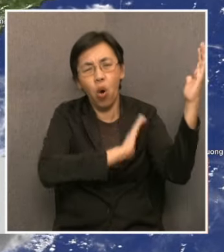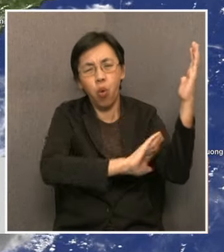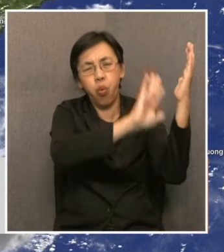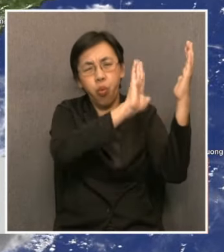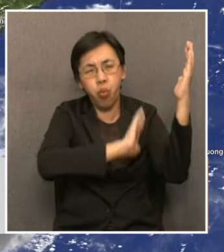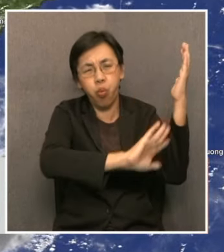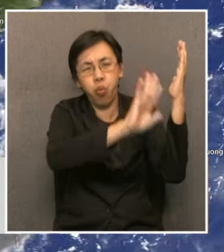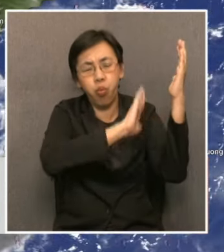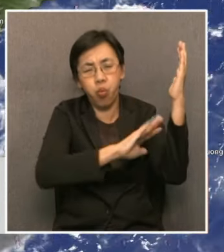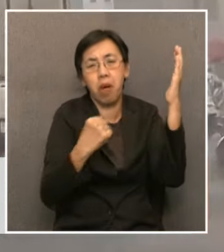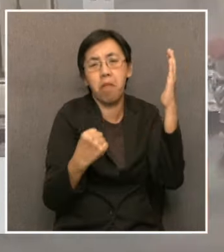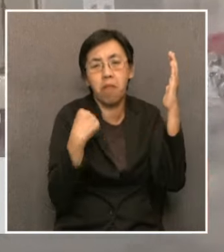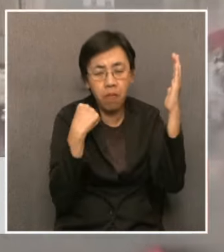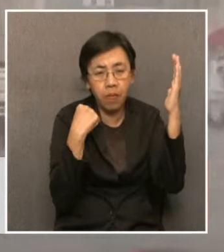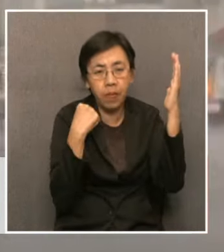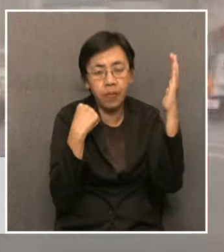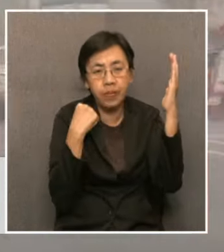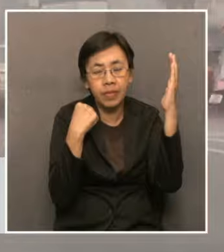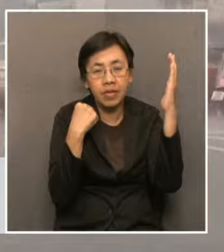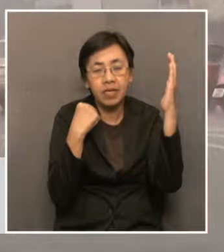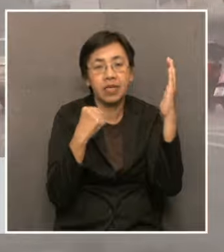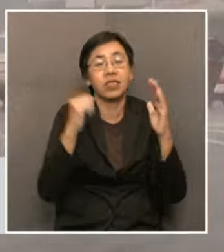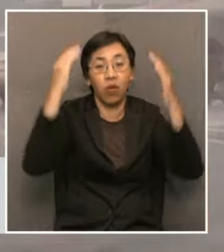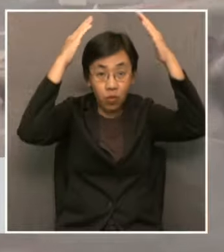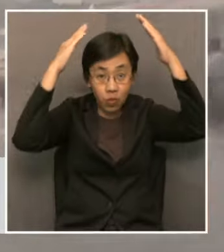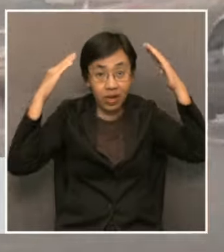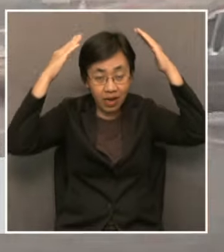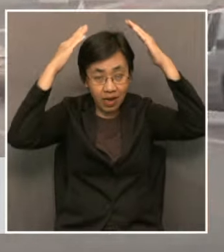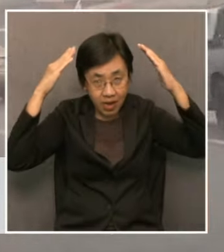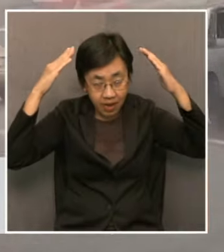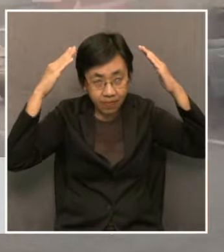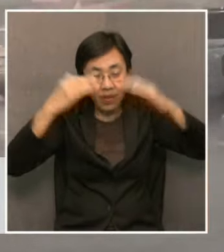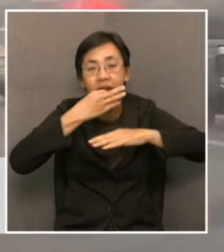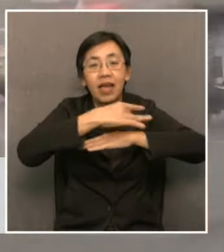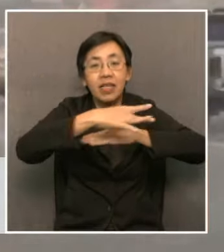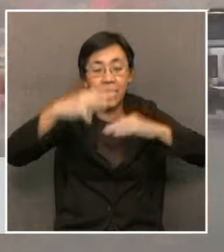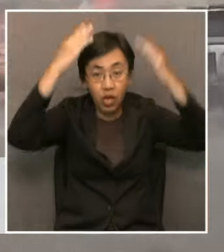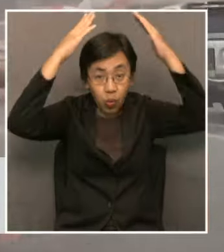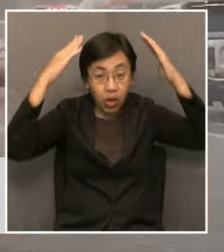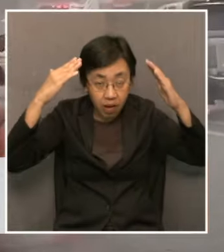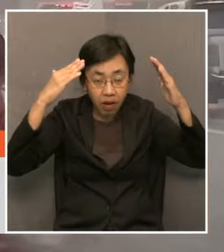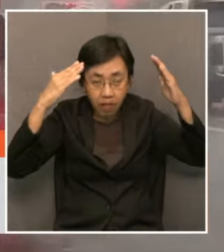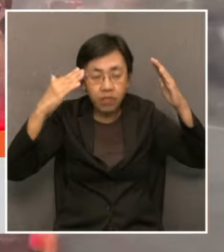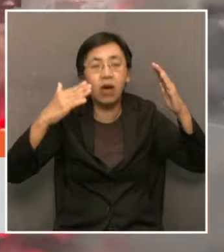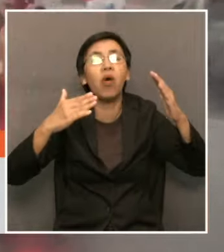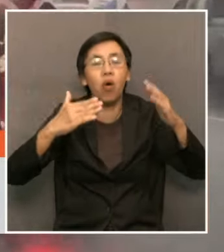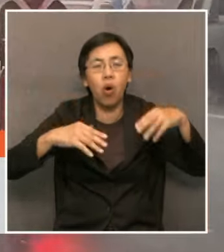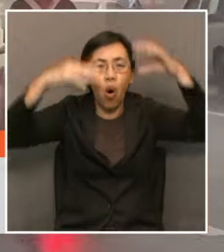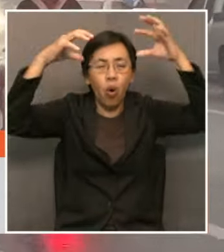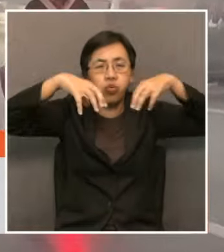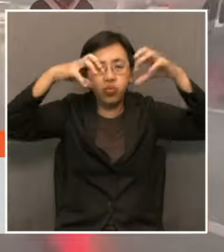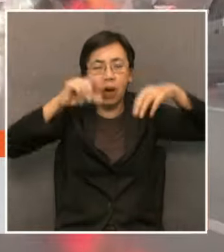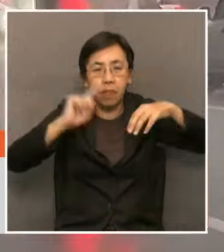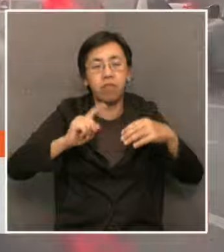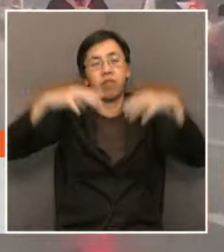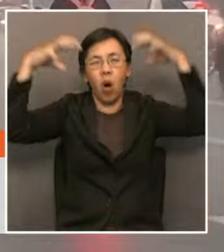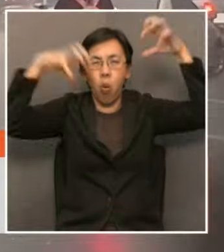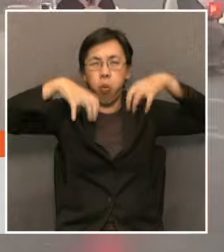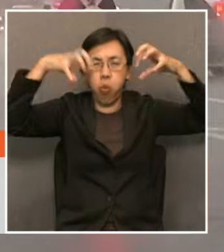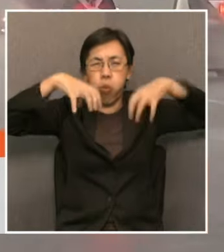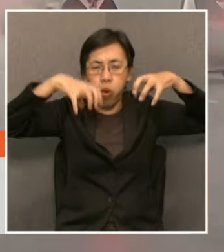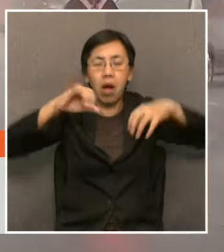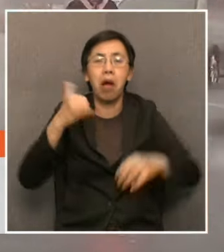ประกอบกับมีหย่อมความกดอากาศต่ำบริเวณประเทศเวียดนามตอนบนและอ่าวตังเกียค่ะขอให้ประชาชนระวังอันตรายจากฝนตกหนักและฝนที่ต